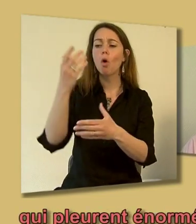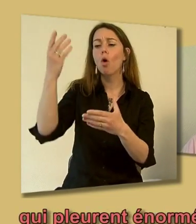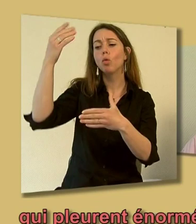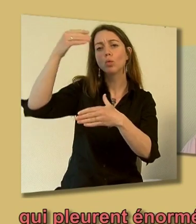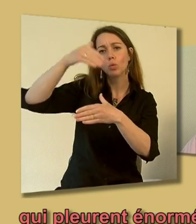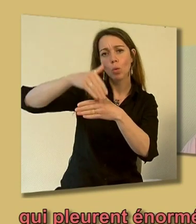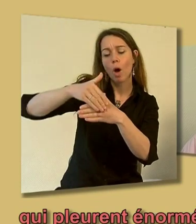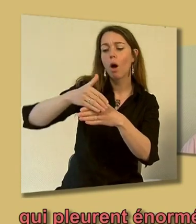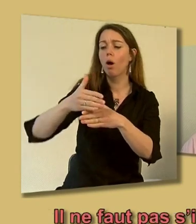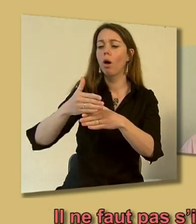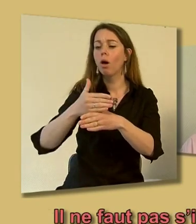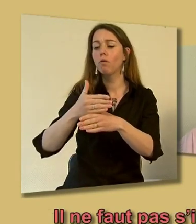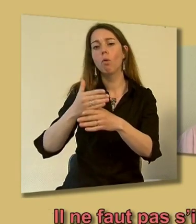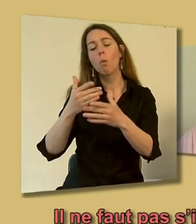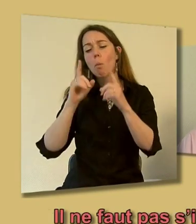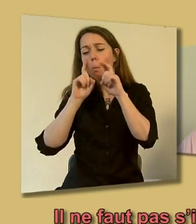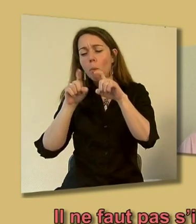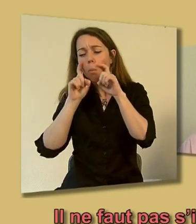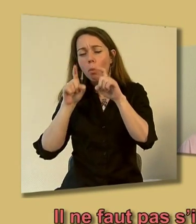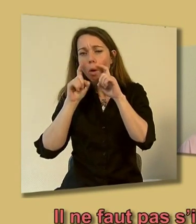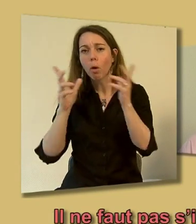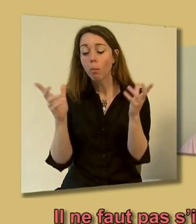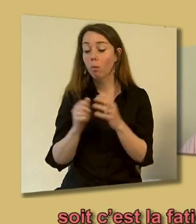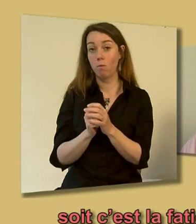pleurent énormément. Bon, il ne faut